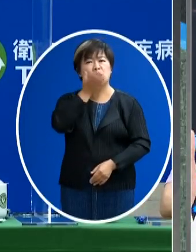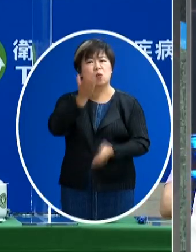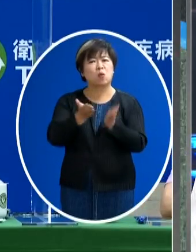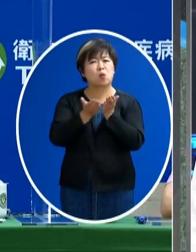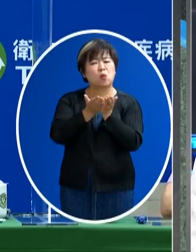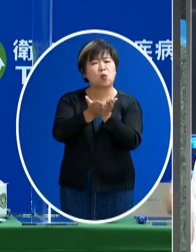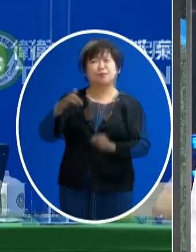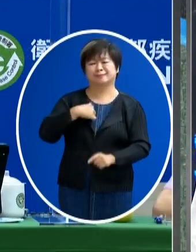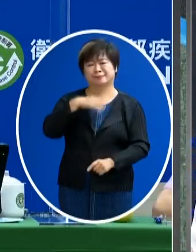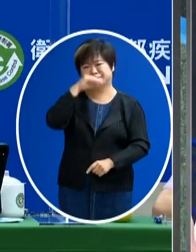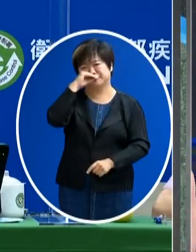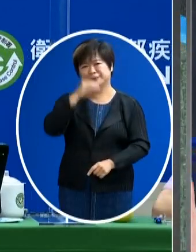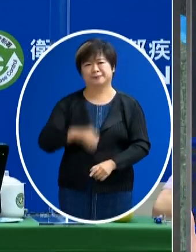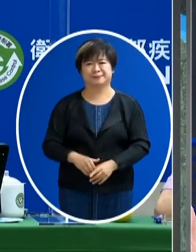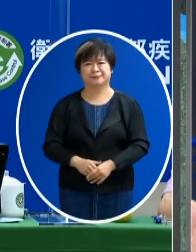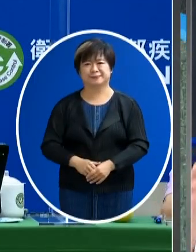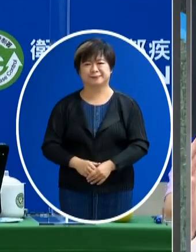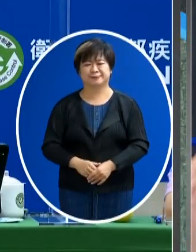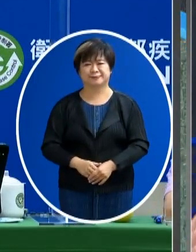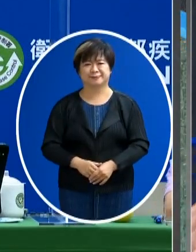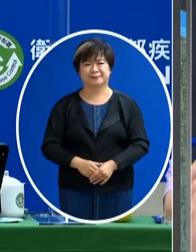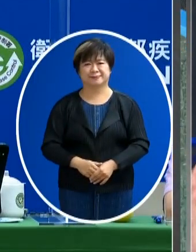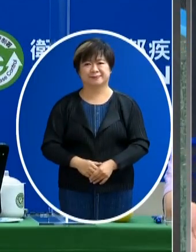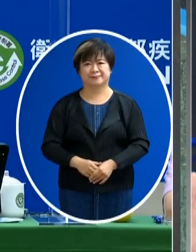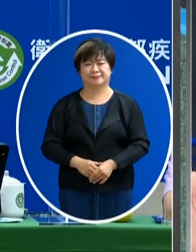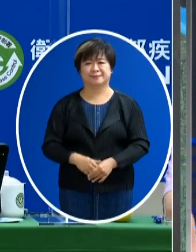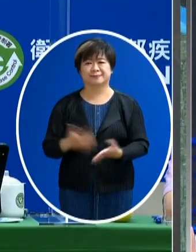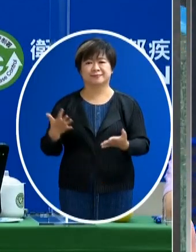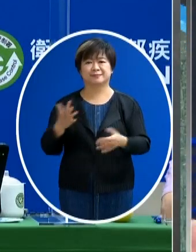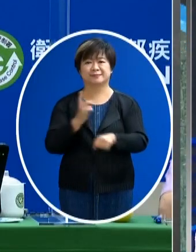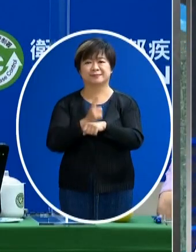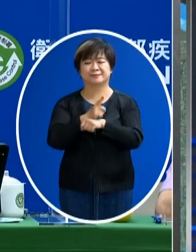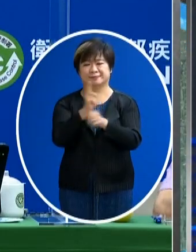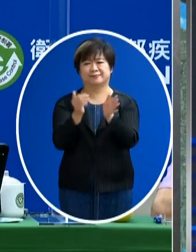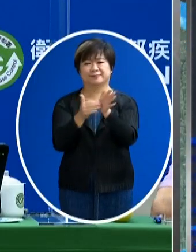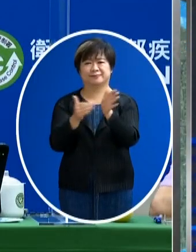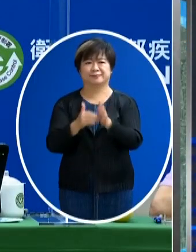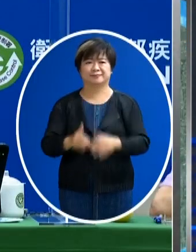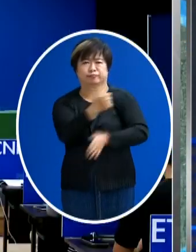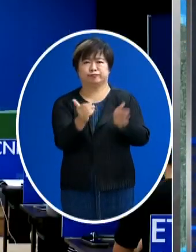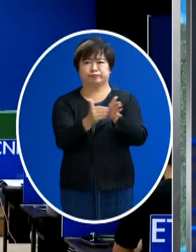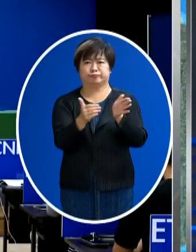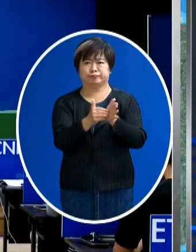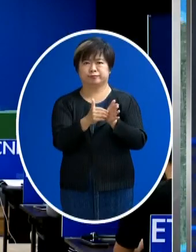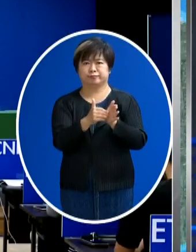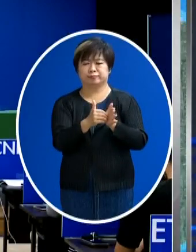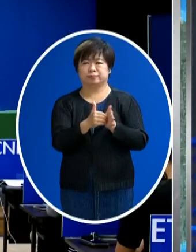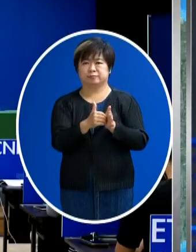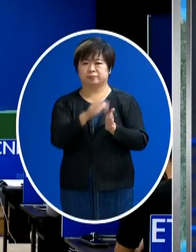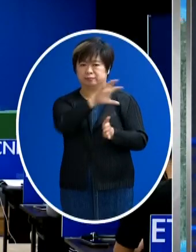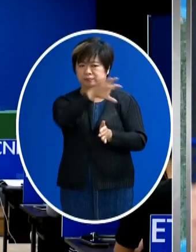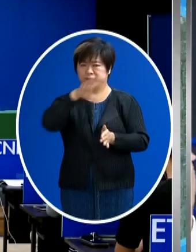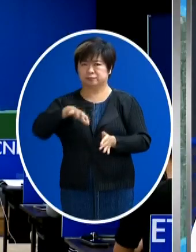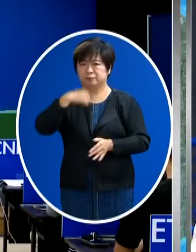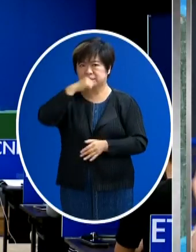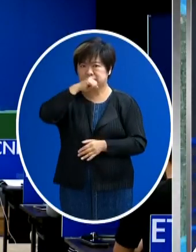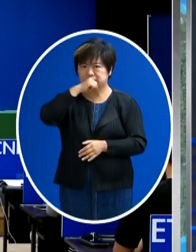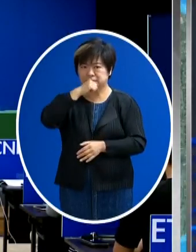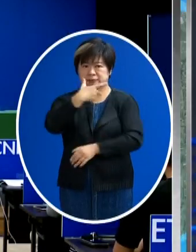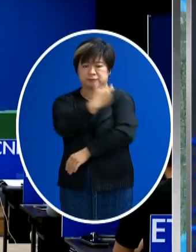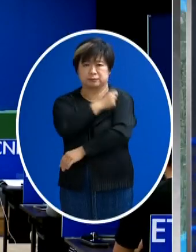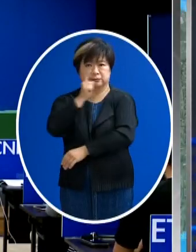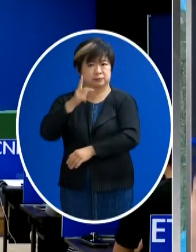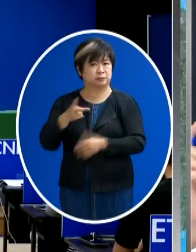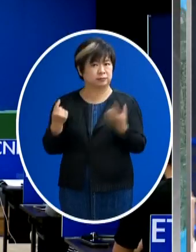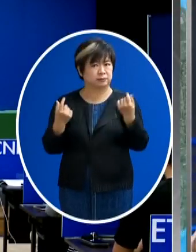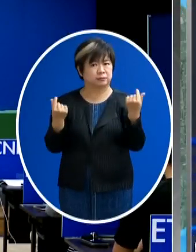還有中美之間事實上也出現了很多微妙的變化不要忘記哦今年年底拜登跟